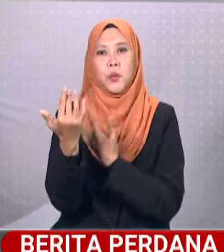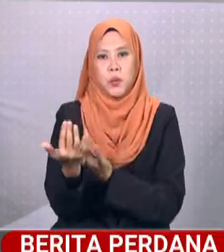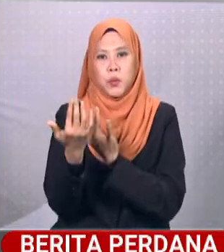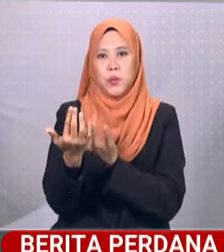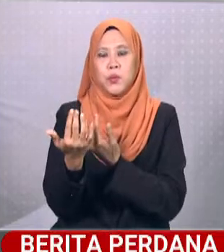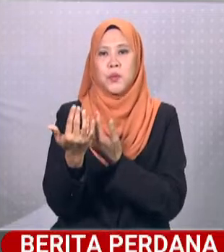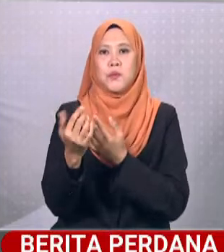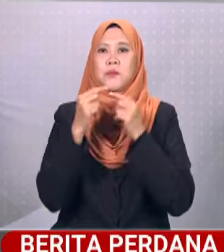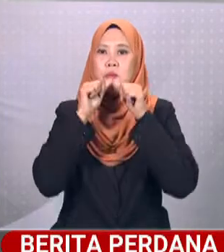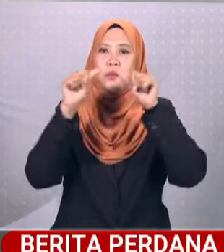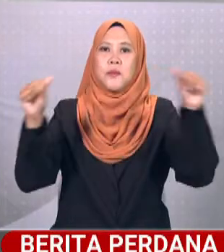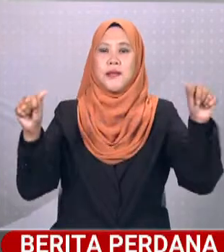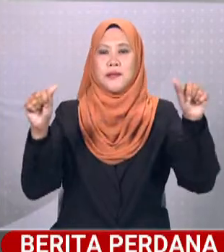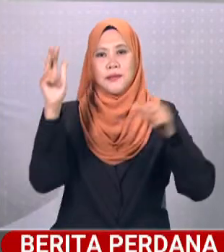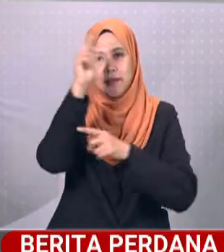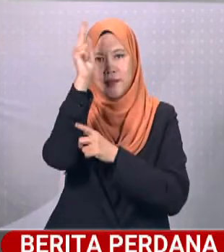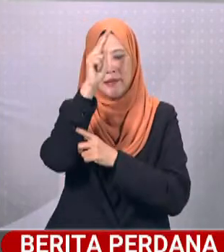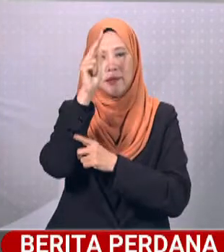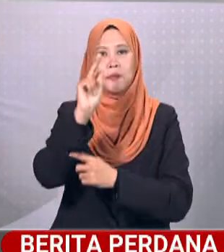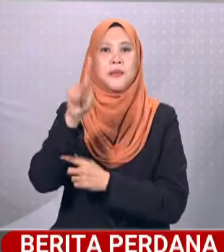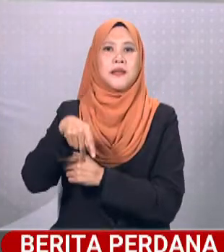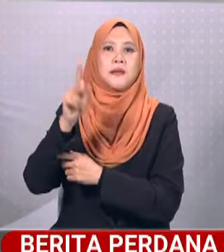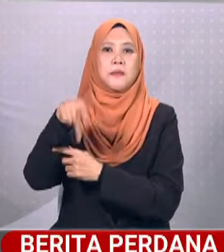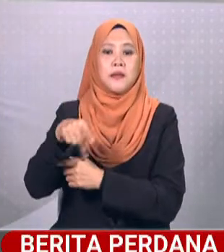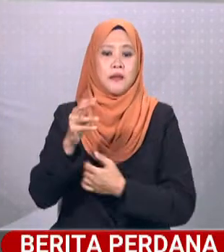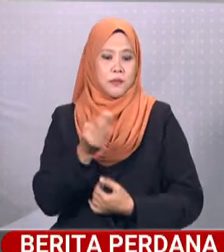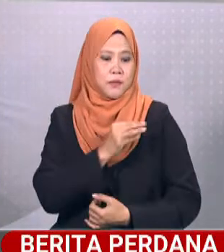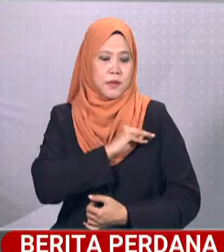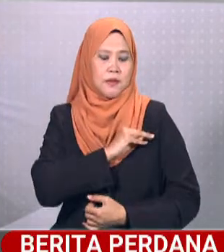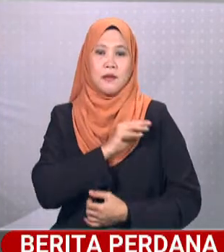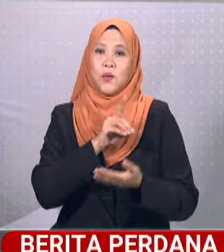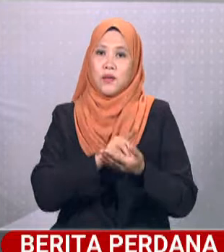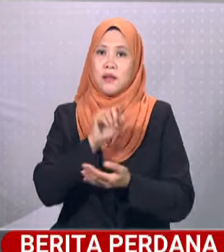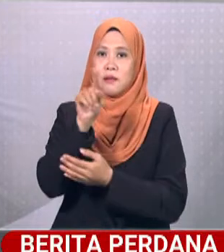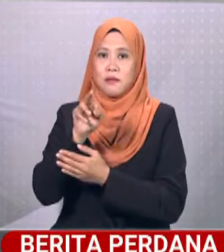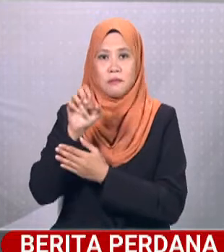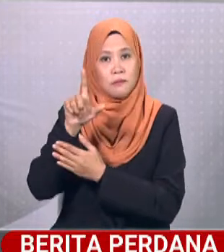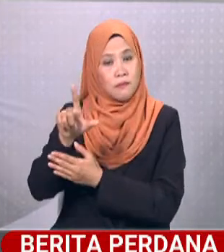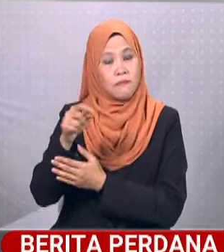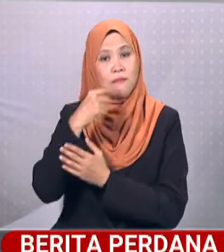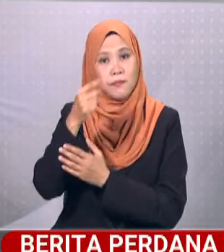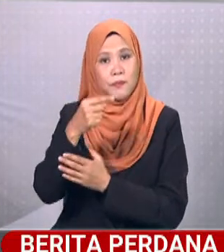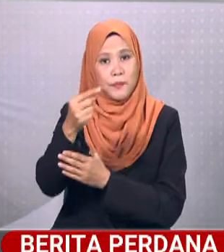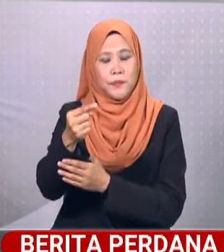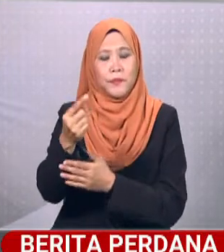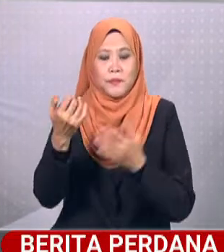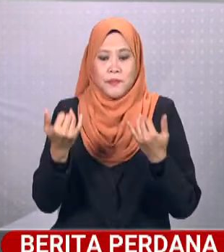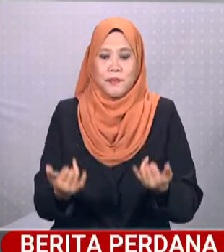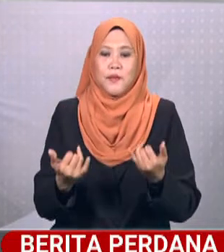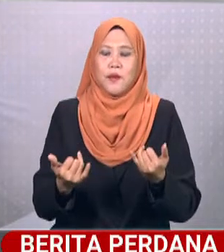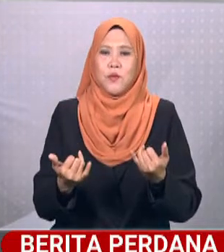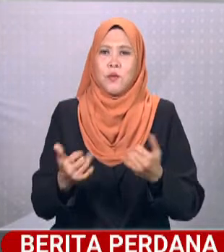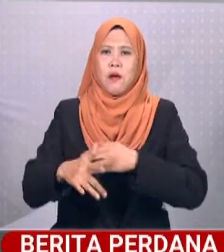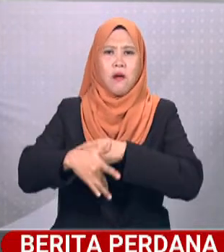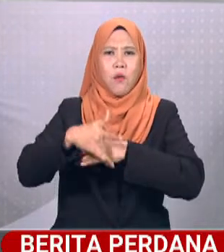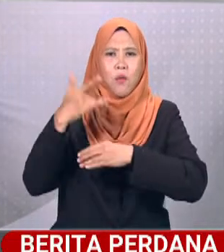kerajaan berhubung tempoh PKP. Menteri di Jabatan Perdana Menteri Datuk Seri Dr. Zulkifli Mohamad Al-Bakri berkata, buat masa ini adalah